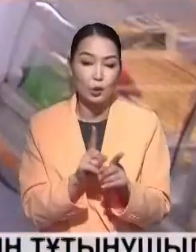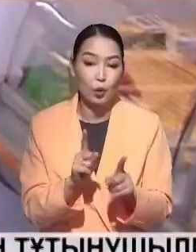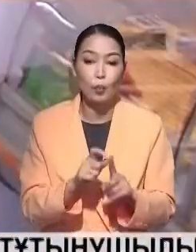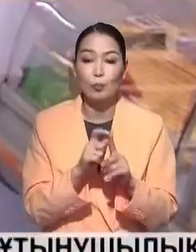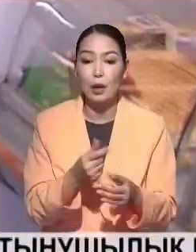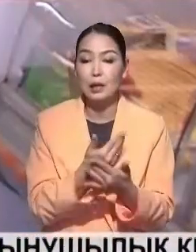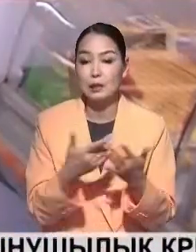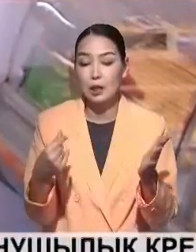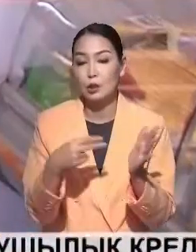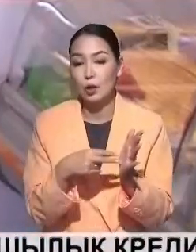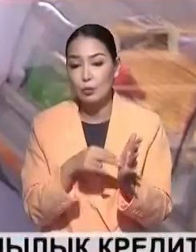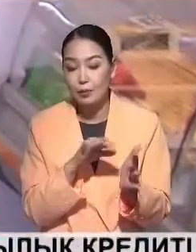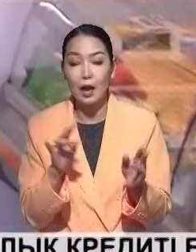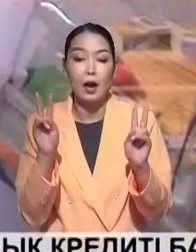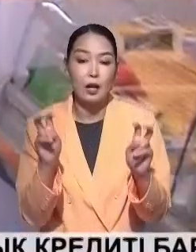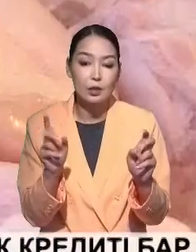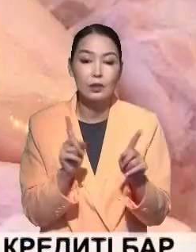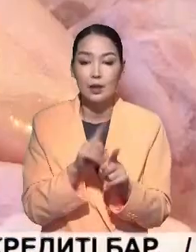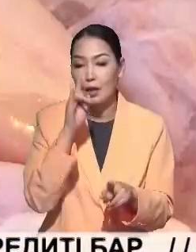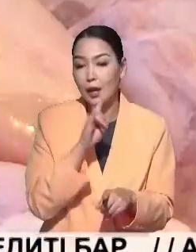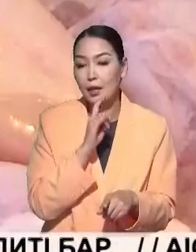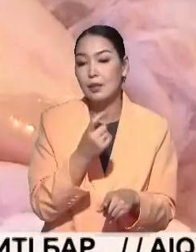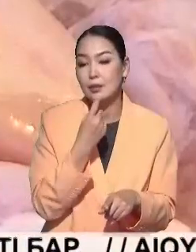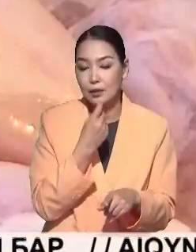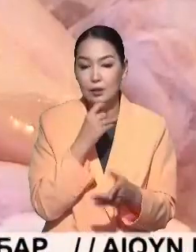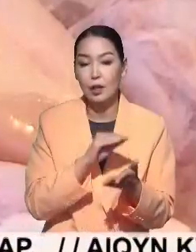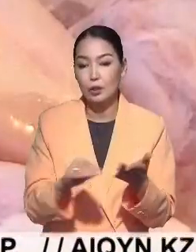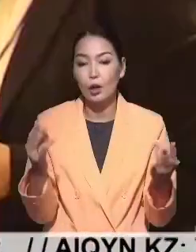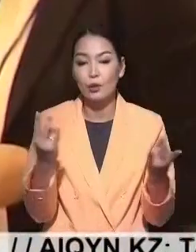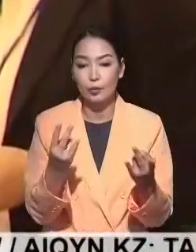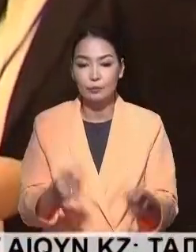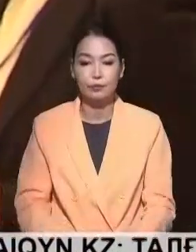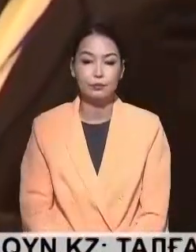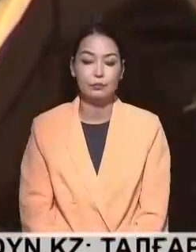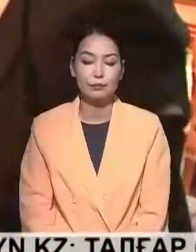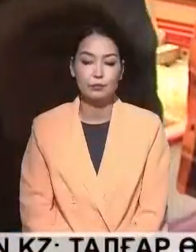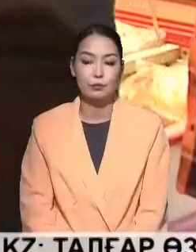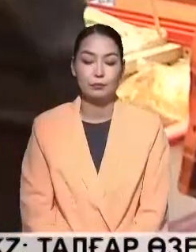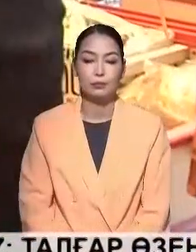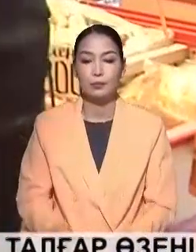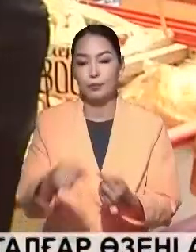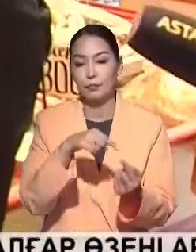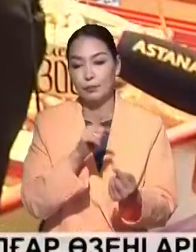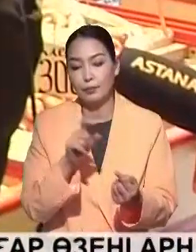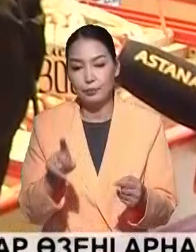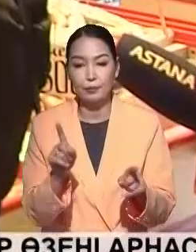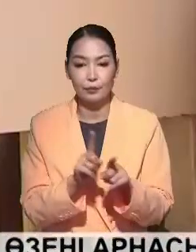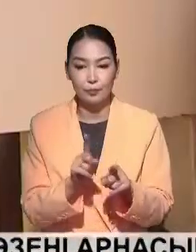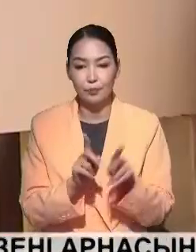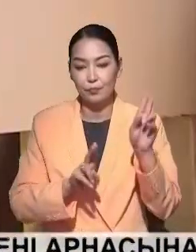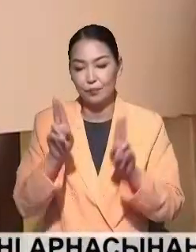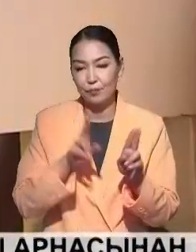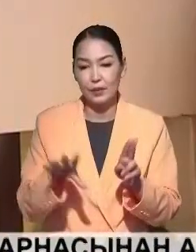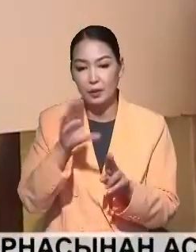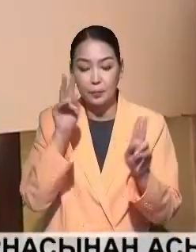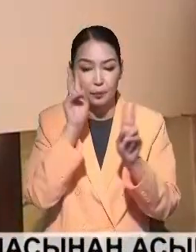оның бағасы мен атауын қазақ тілінде жазу міндетті. Алайда кәсіпкерлердің дені мұнда ережелердің барын